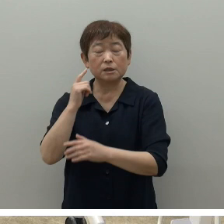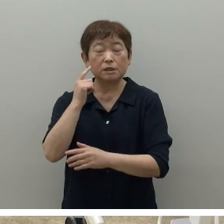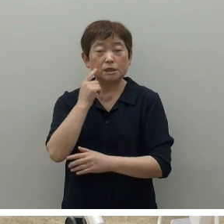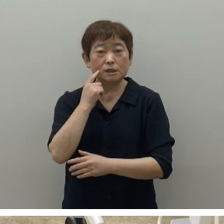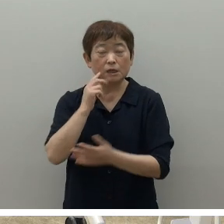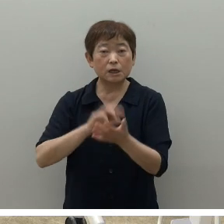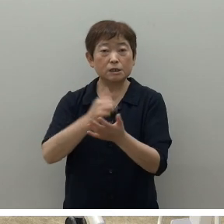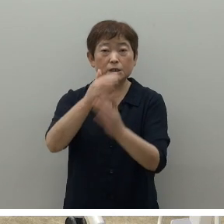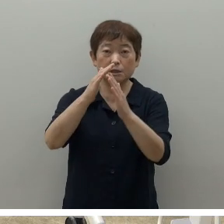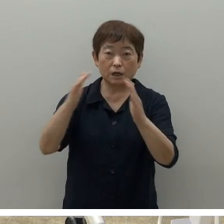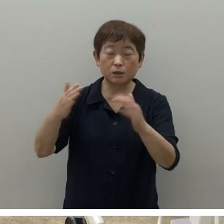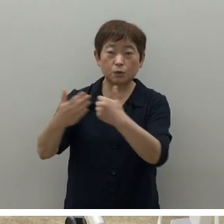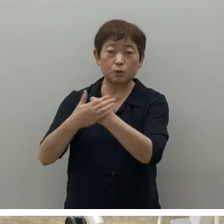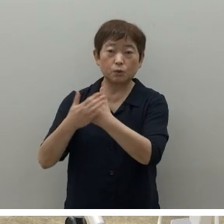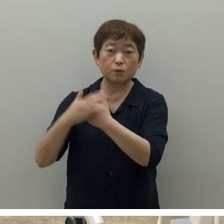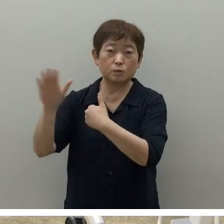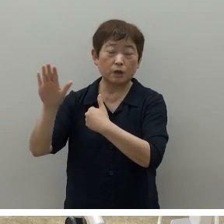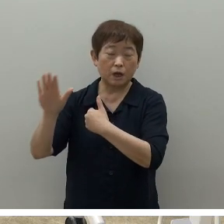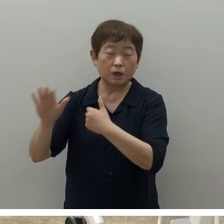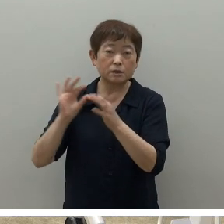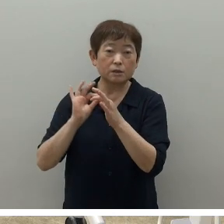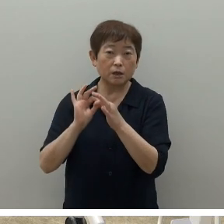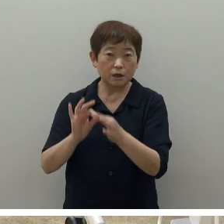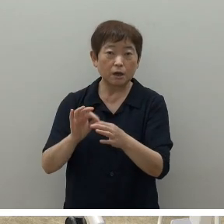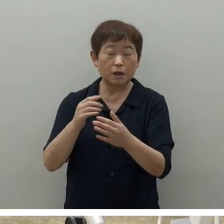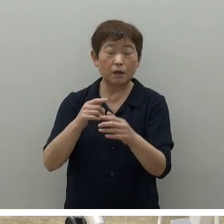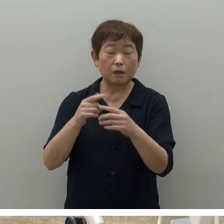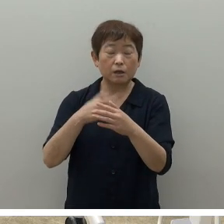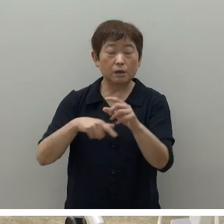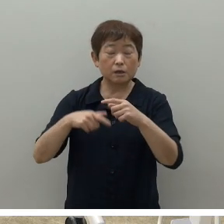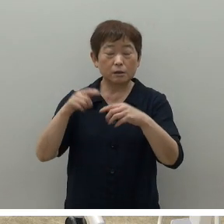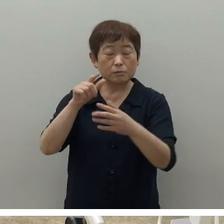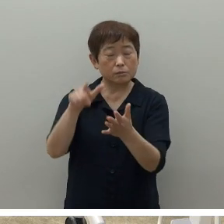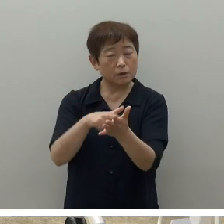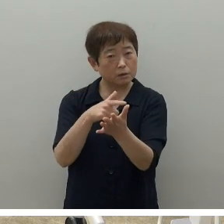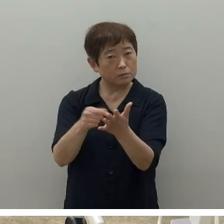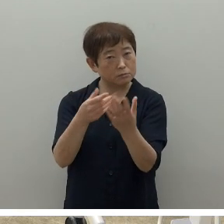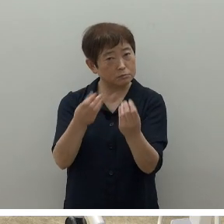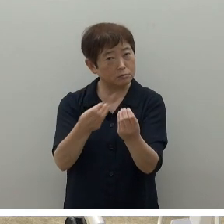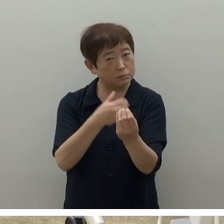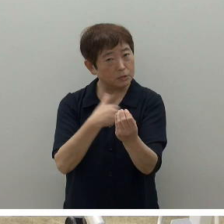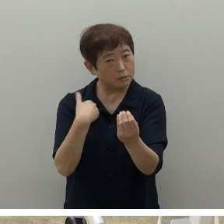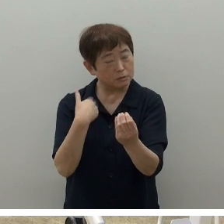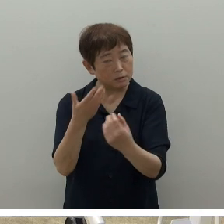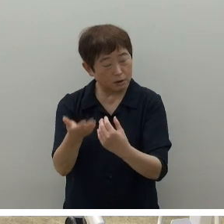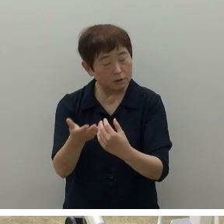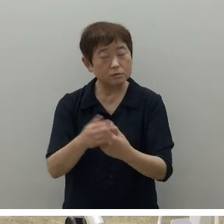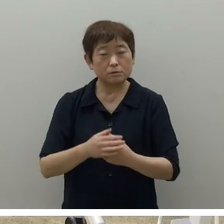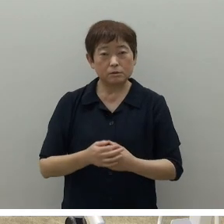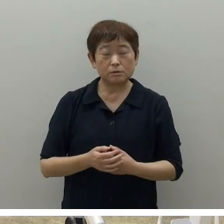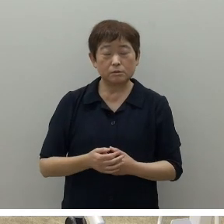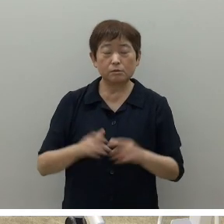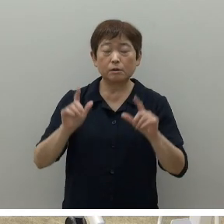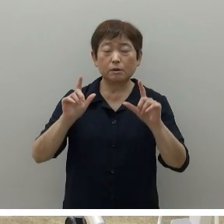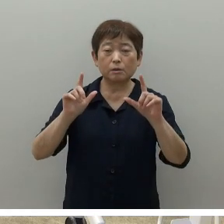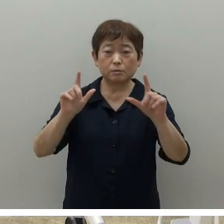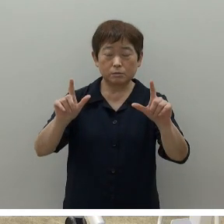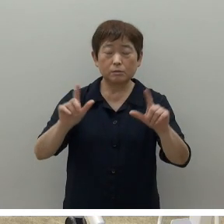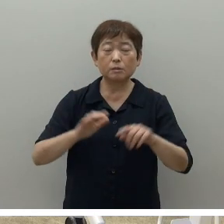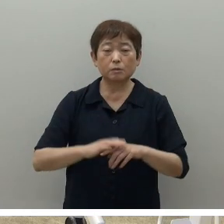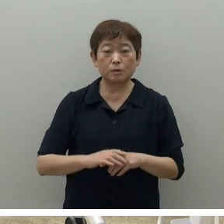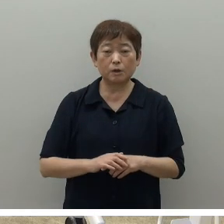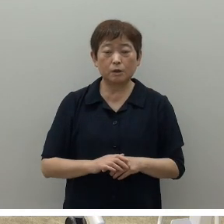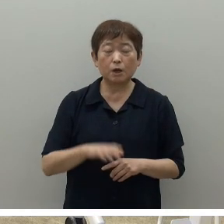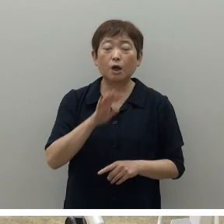この倍になったんですか、それともなんかの効率的にできるようになったとか慣れたとか。 これはまあ現場の改善の工夫なんですけれ